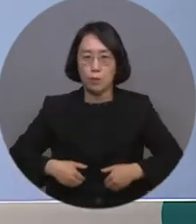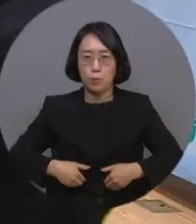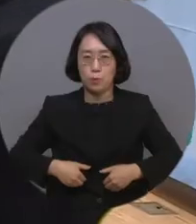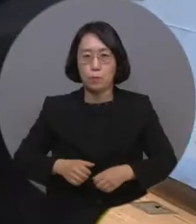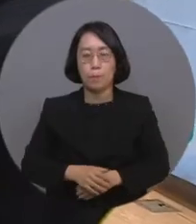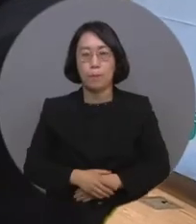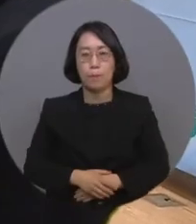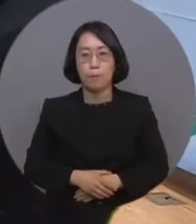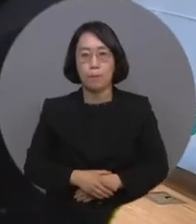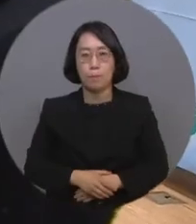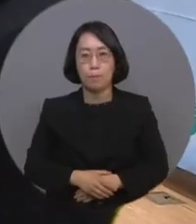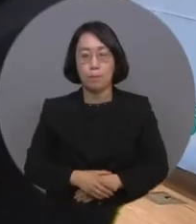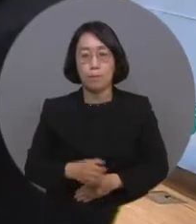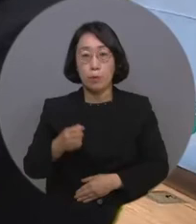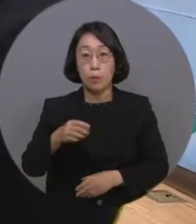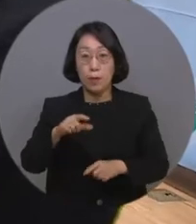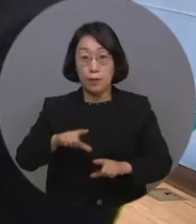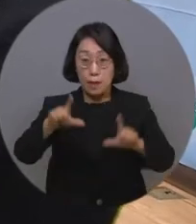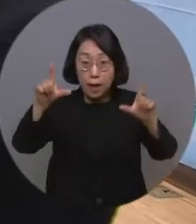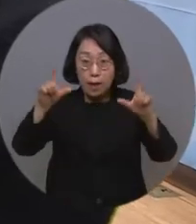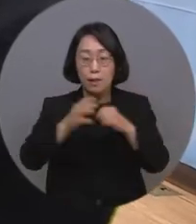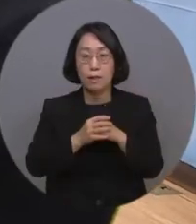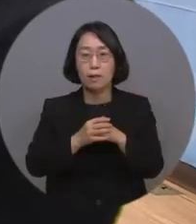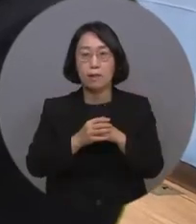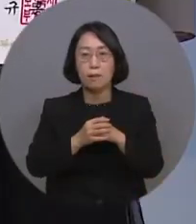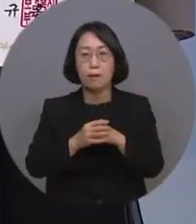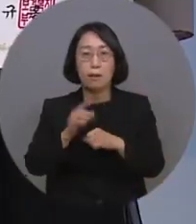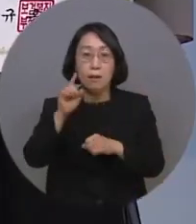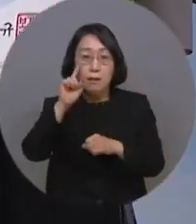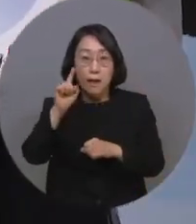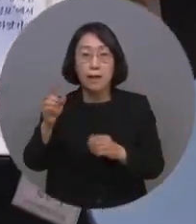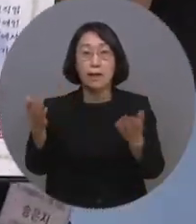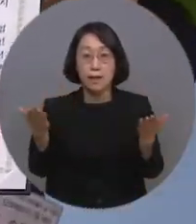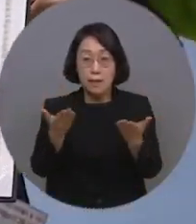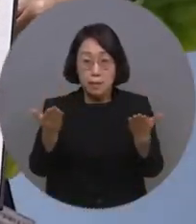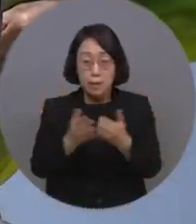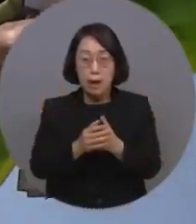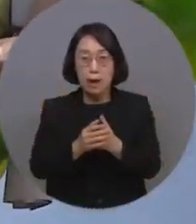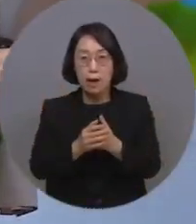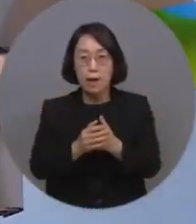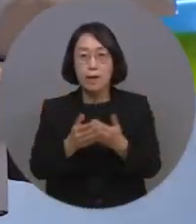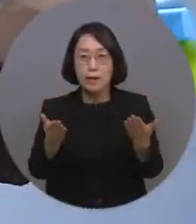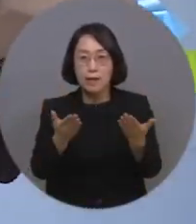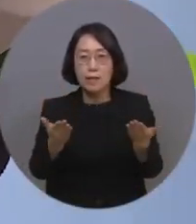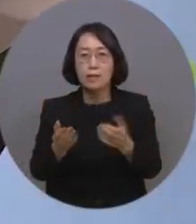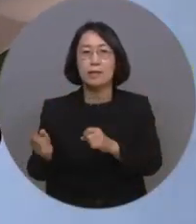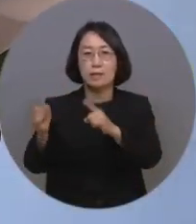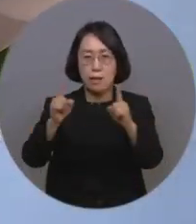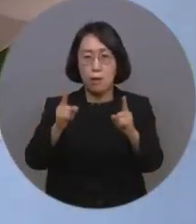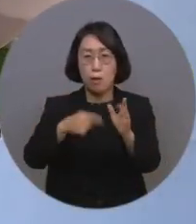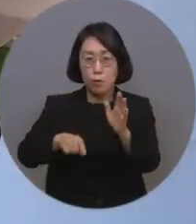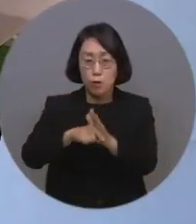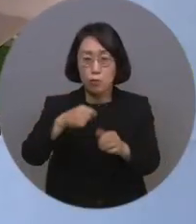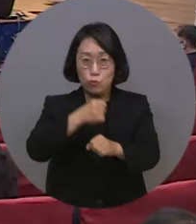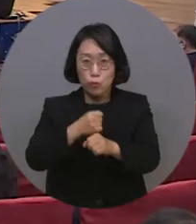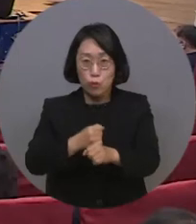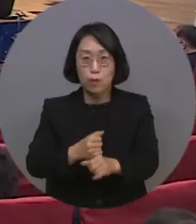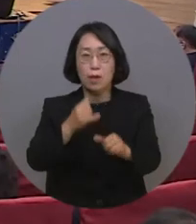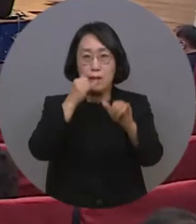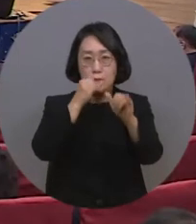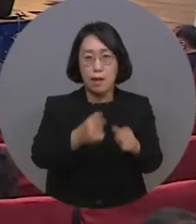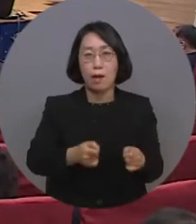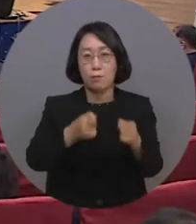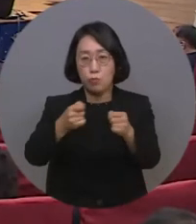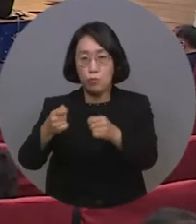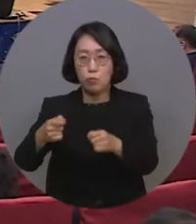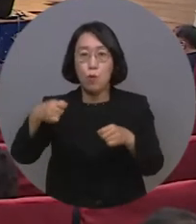말씀드리고요. 한편 이날 행사는 내 일의 희망 직업재활을 표어로 직업재활을 위해 헌신한 이들에 대한 포상과 축하 공연